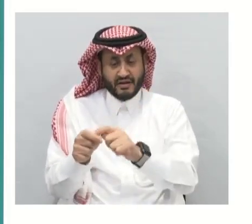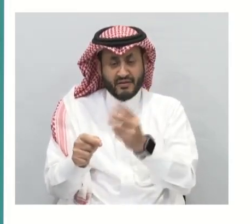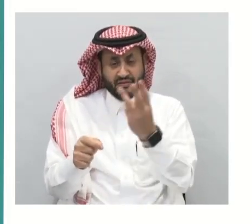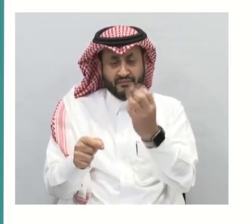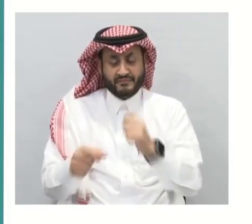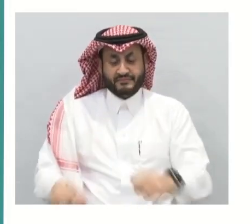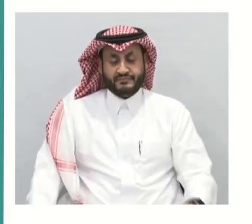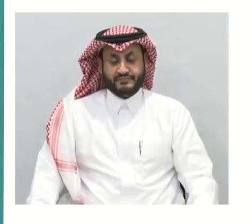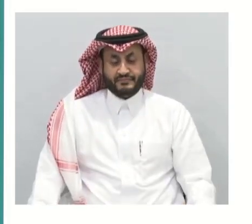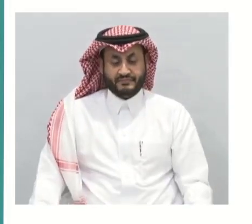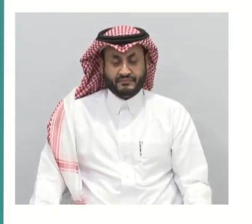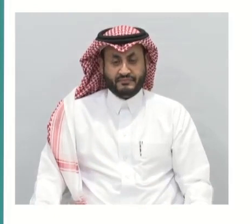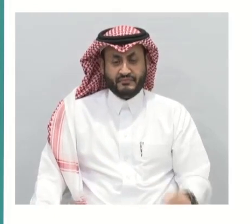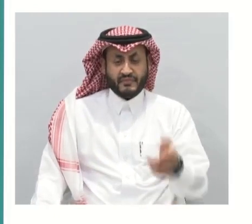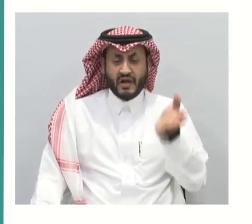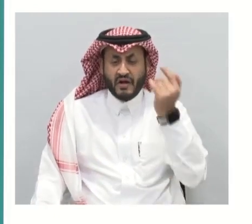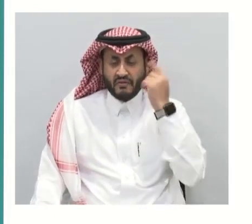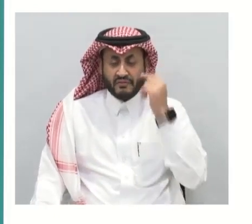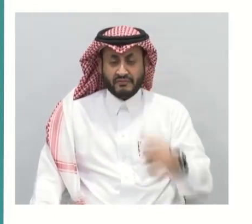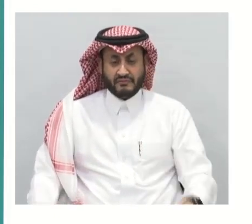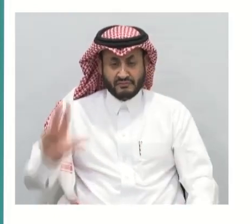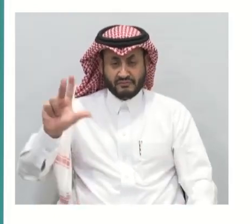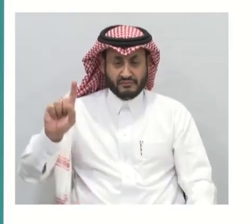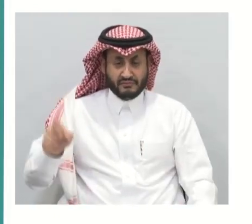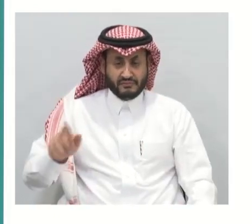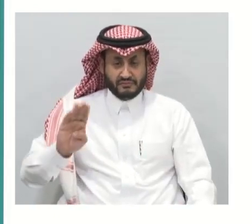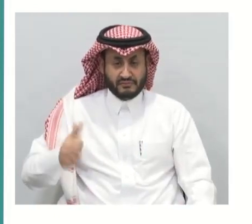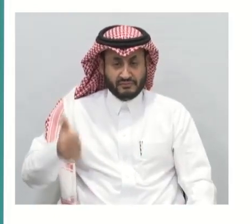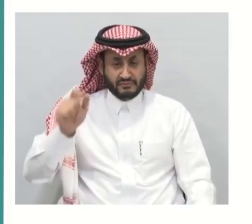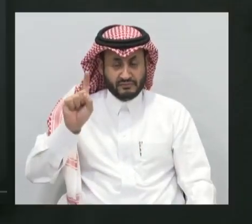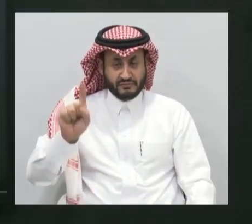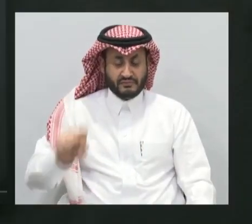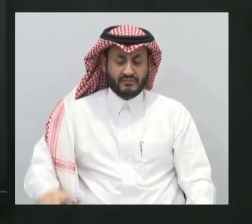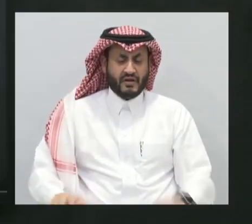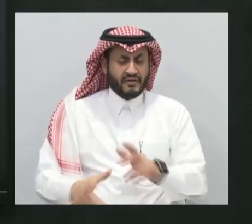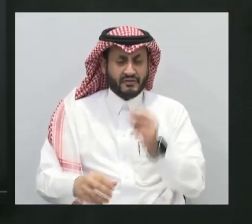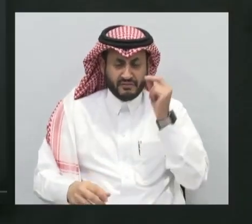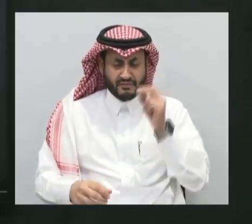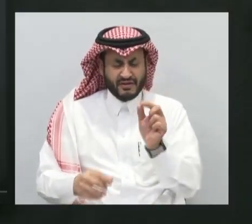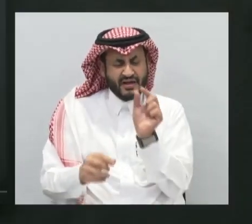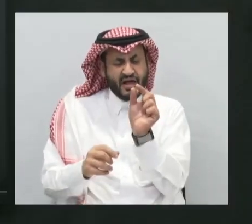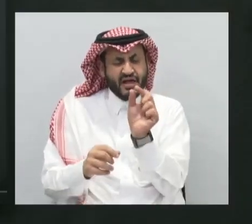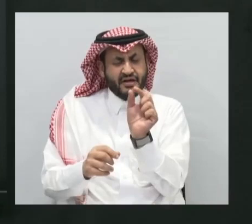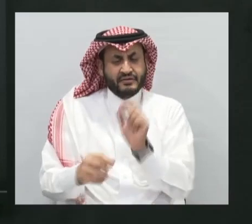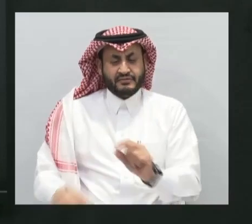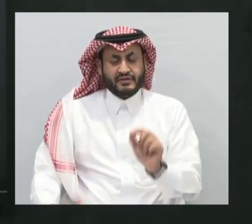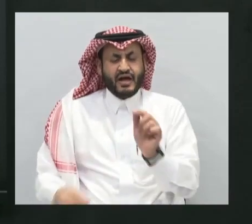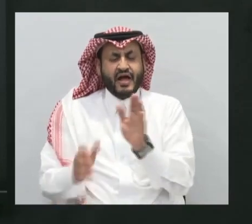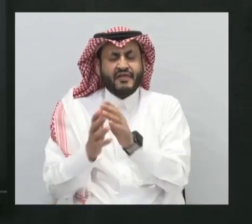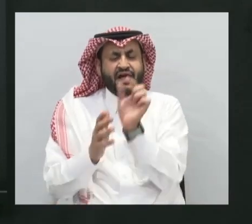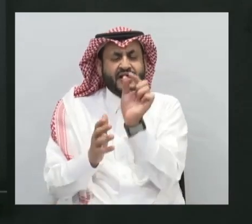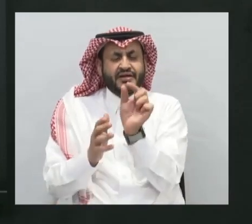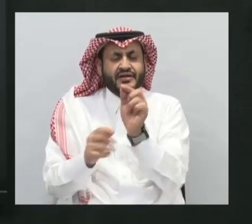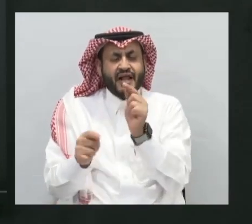تطرقنا للركاب في الهيكل العظمي هي اصغر عظمه